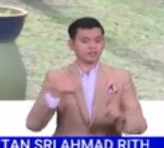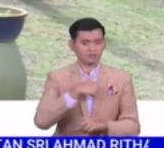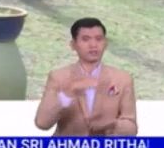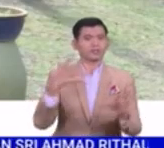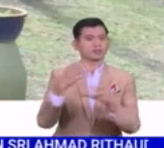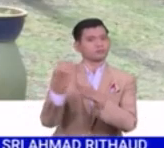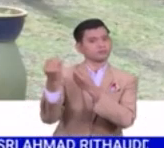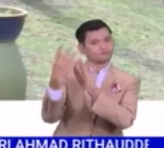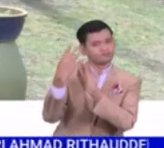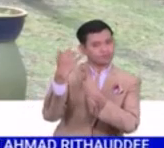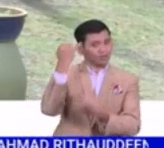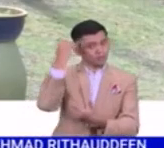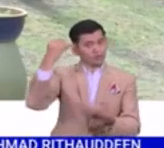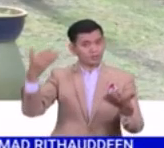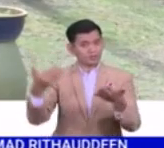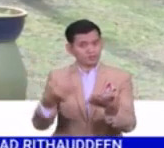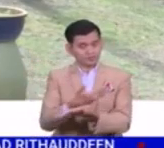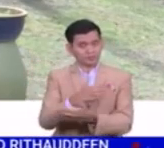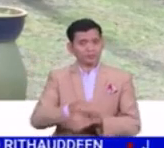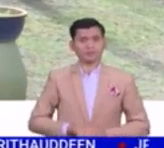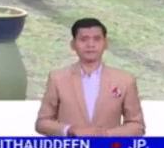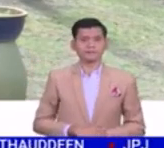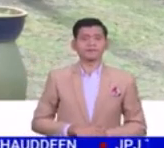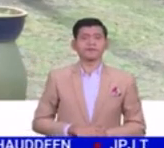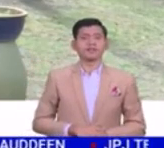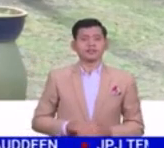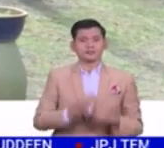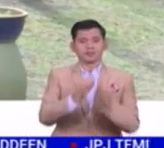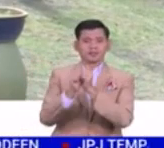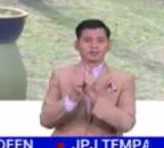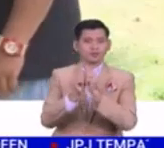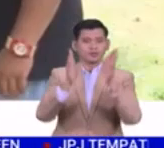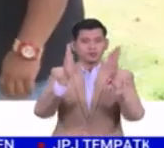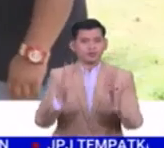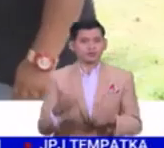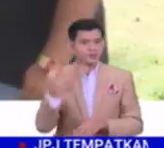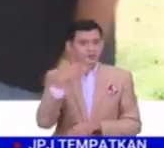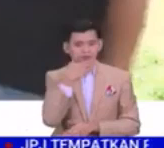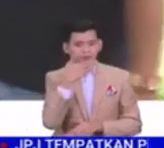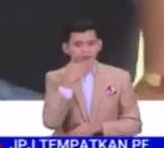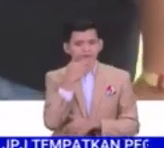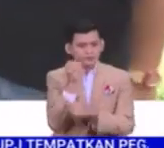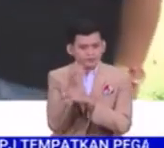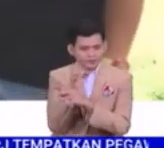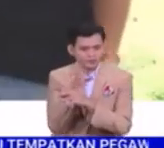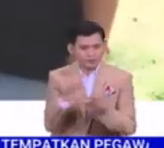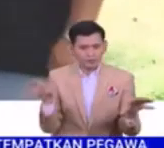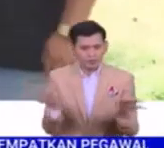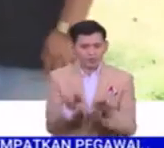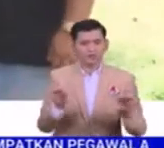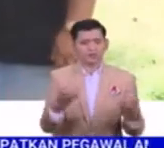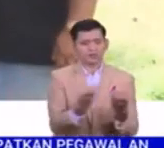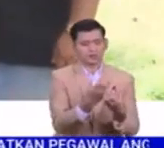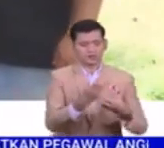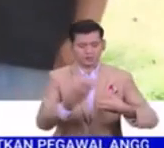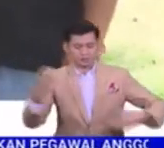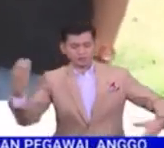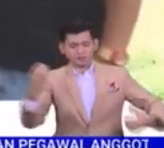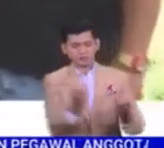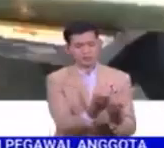Penduduk kampung, Mama Azhari Daud berkata dia bersama-sama anak muda di kampung ini begitu teliti dalam penghasilan